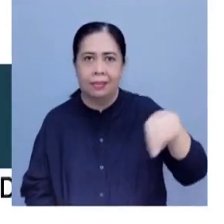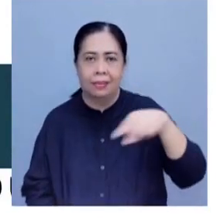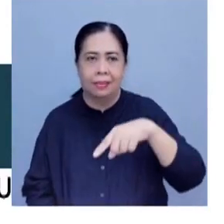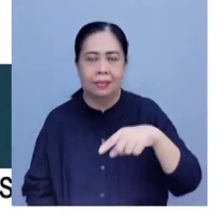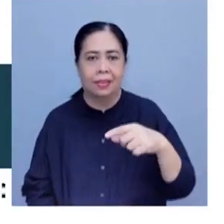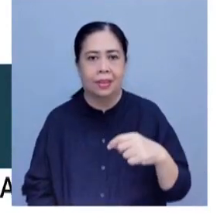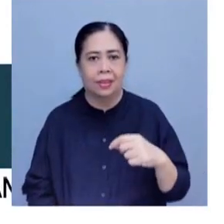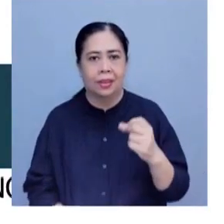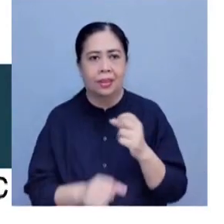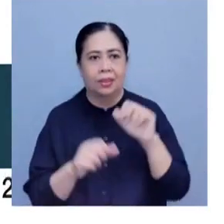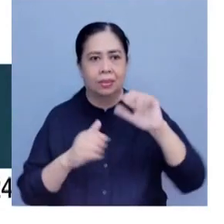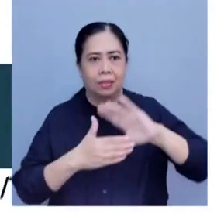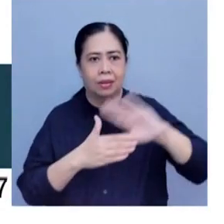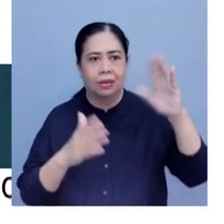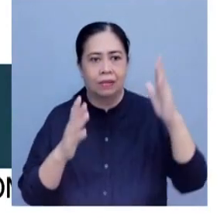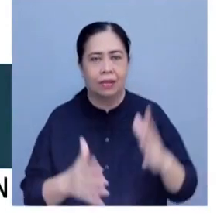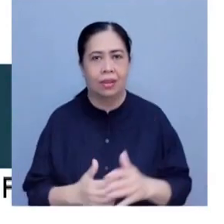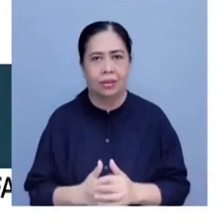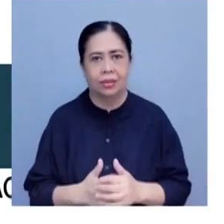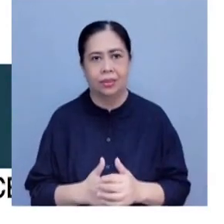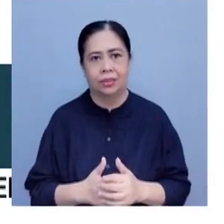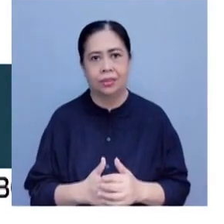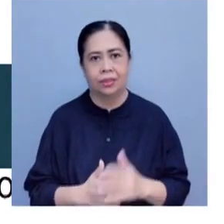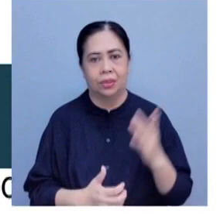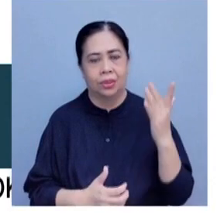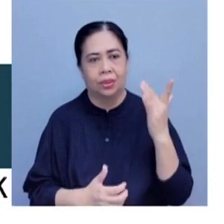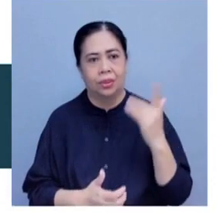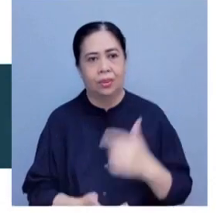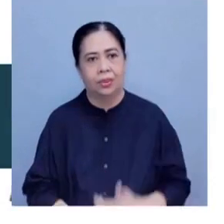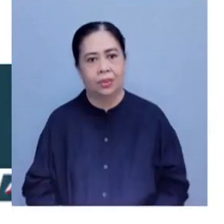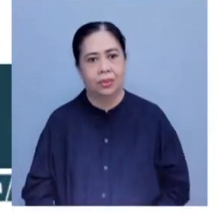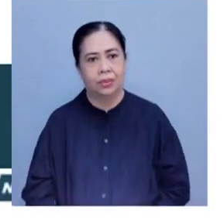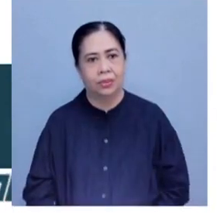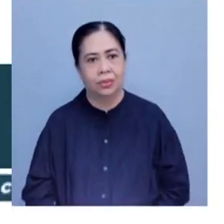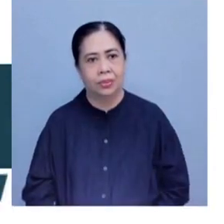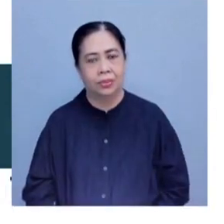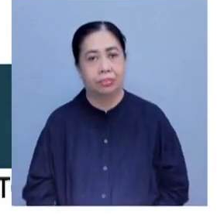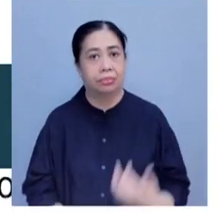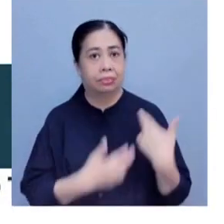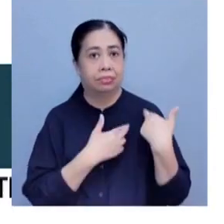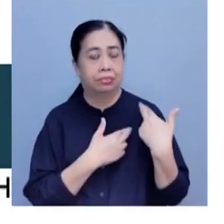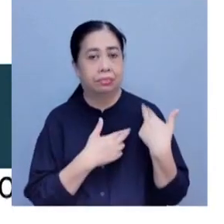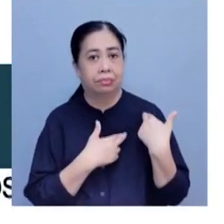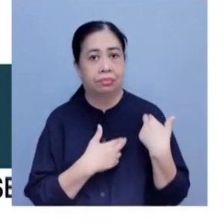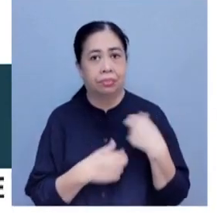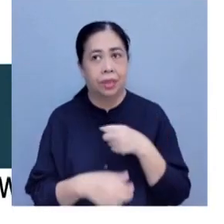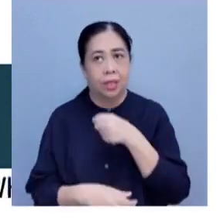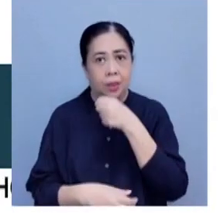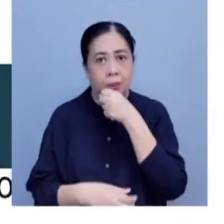ano, yung mga vloggers. Kasi as a responsible journalist,